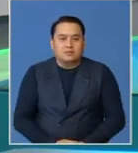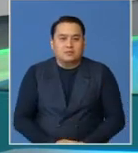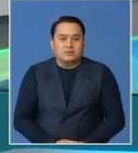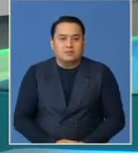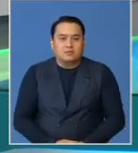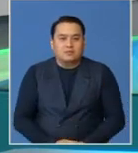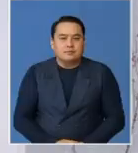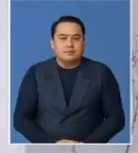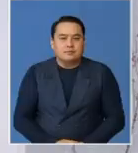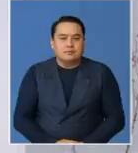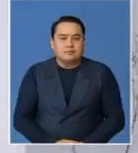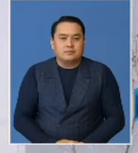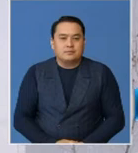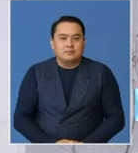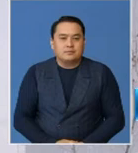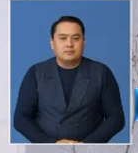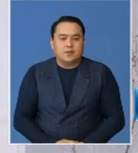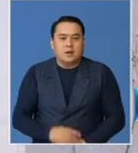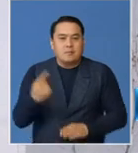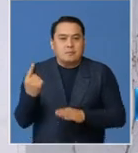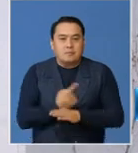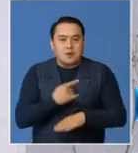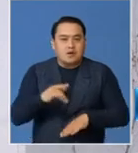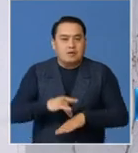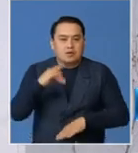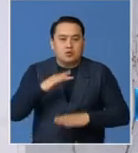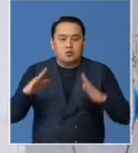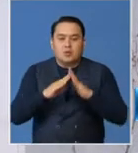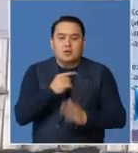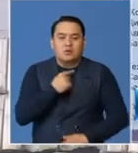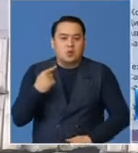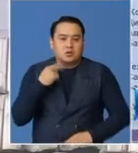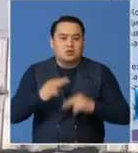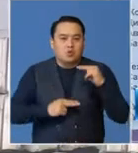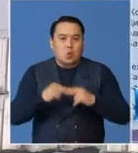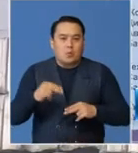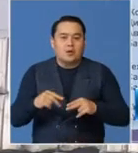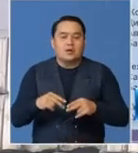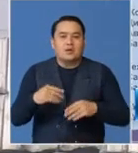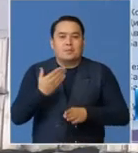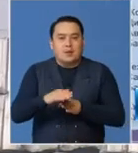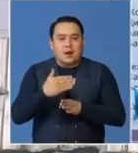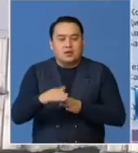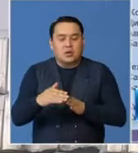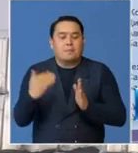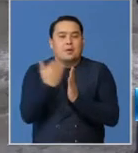домов. Это первый многоквартирный дом в Талдыкургане, строящийся по ипотечной